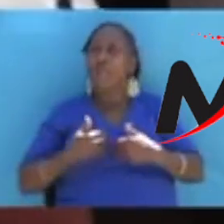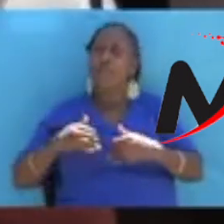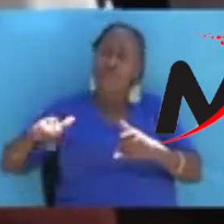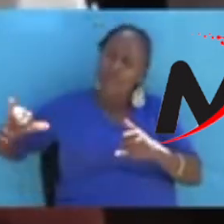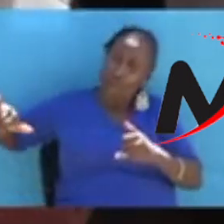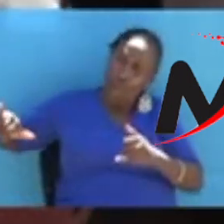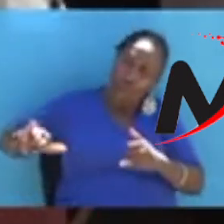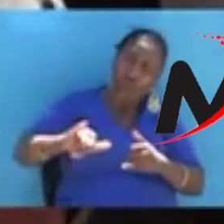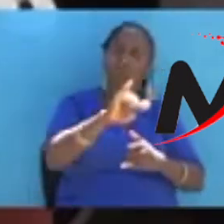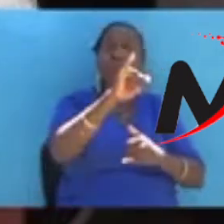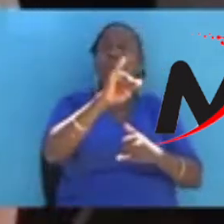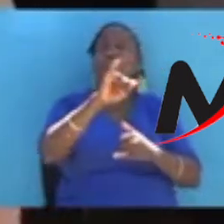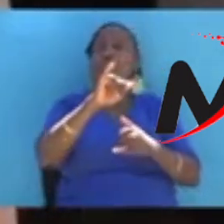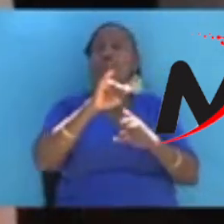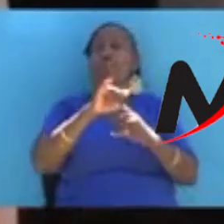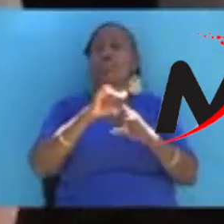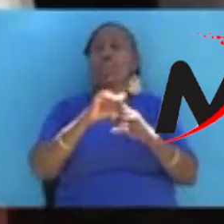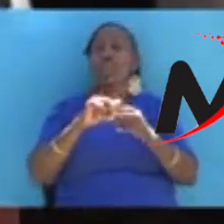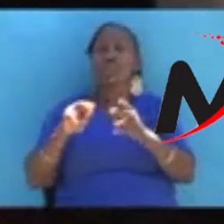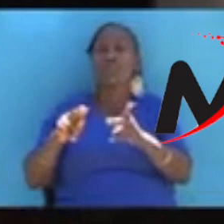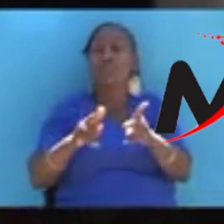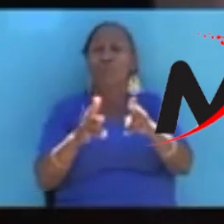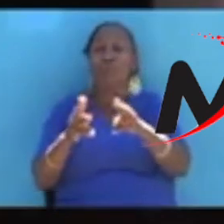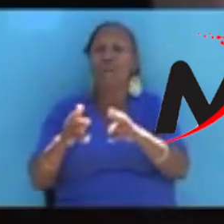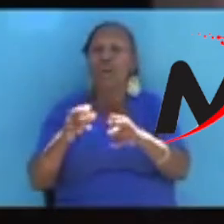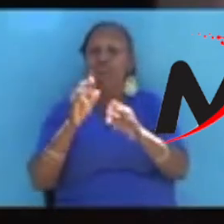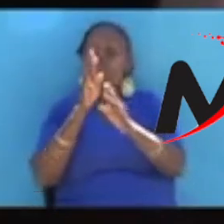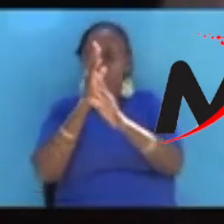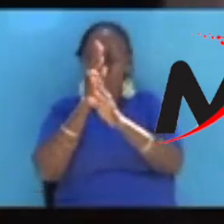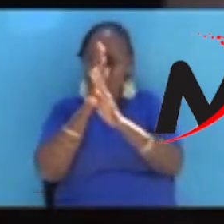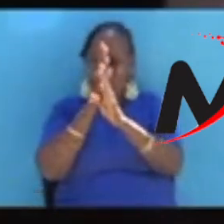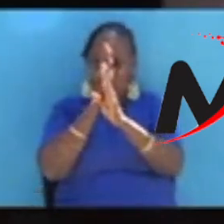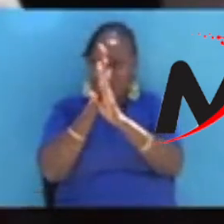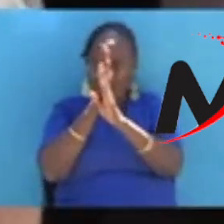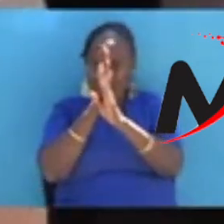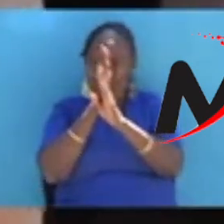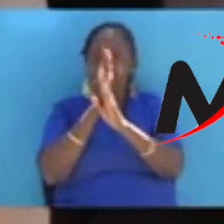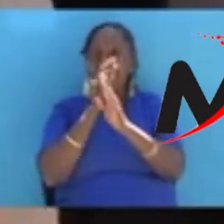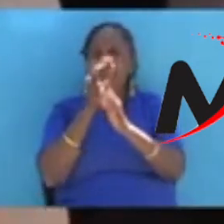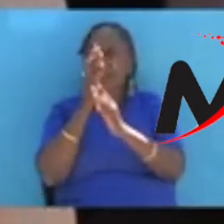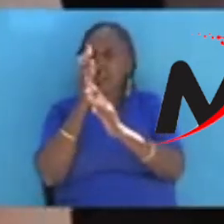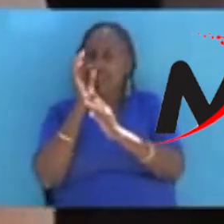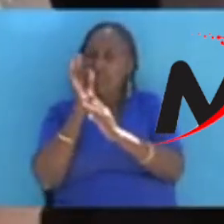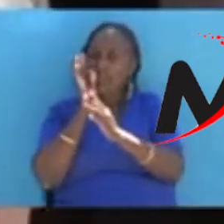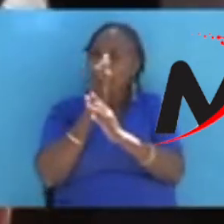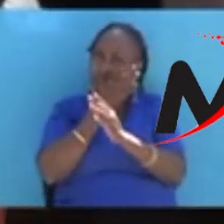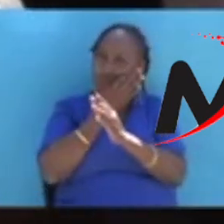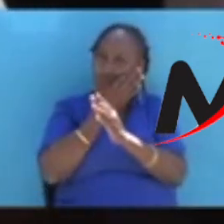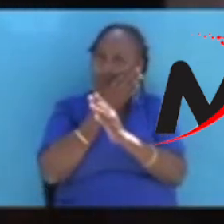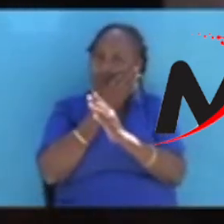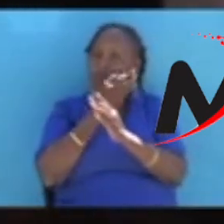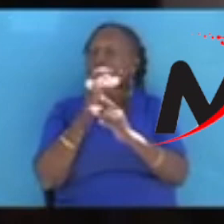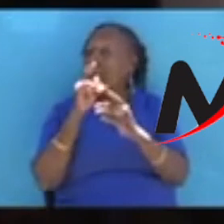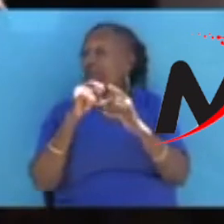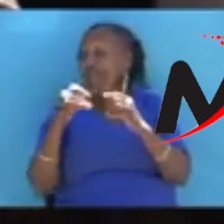nikuibie siri. Na nataka kumuibia siri na nikuibie Your Excellency the President, kwa sababu kuna watu